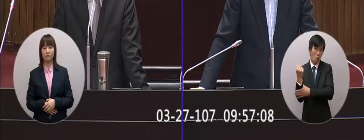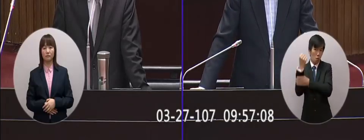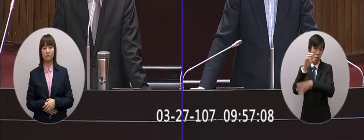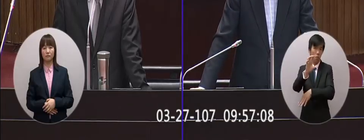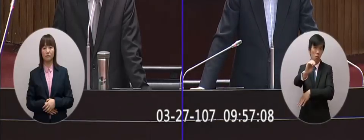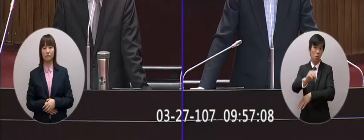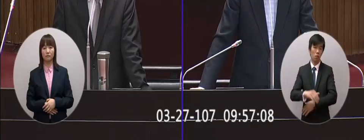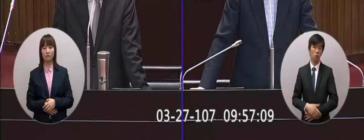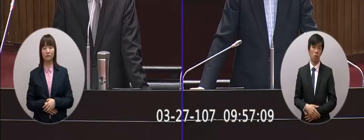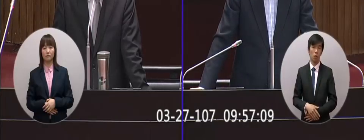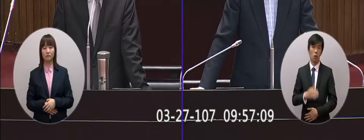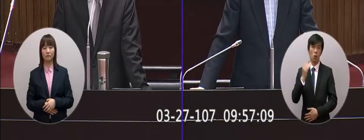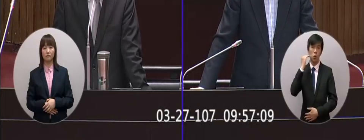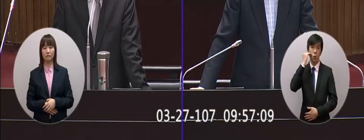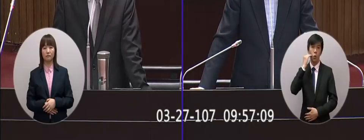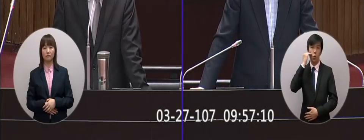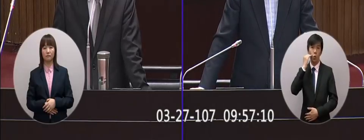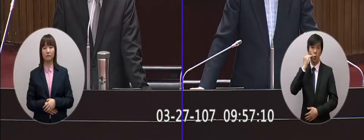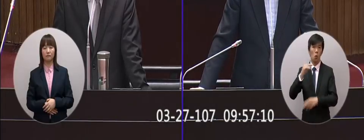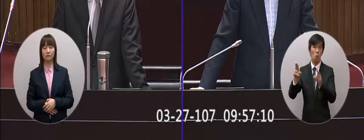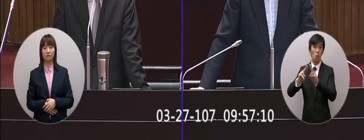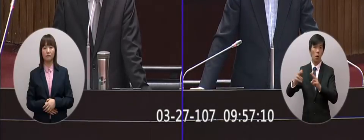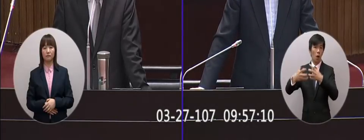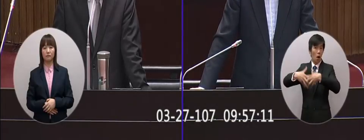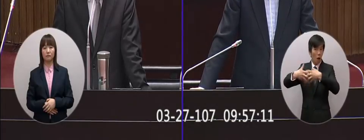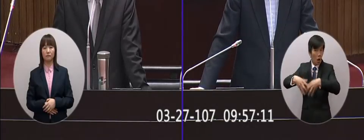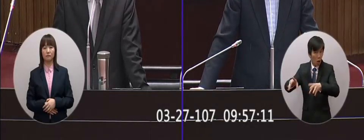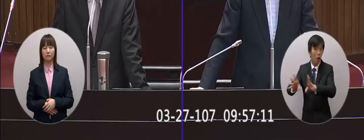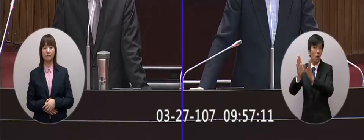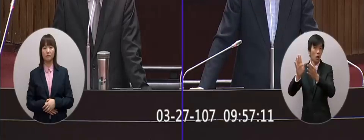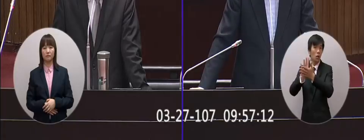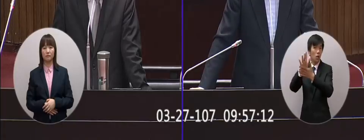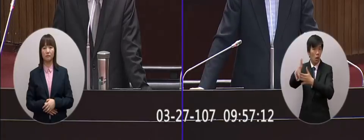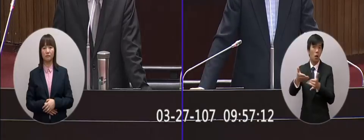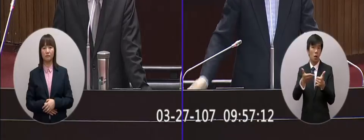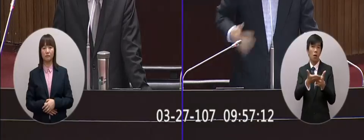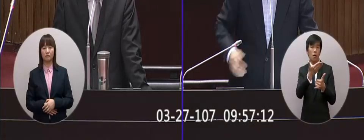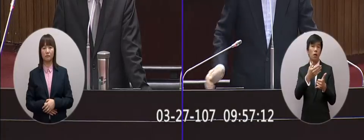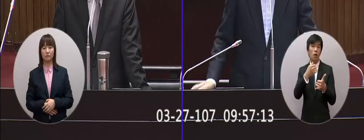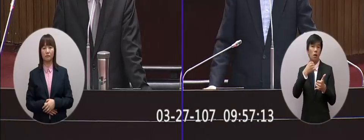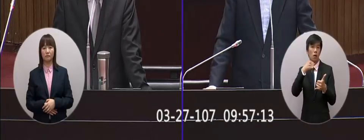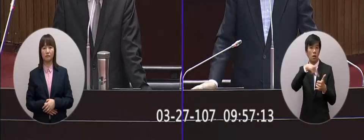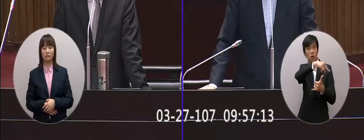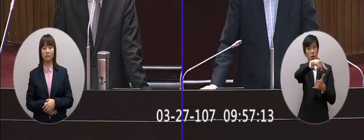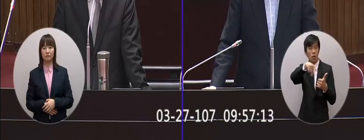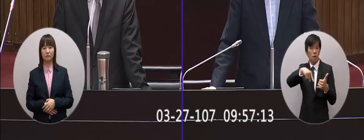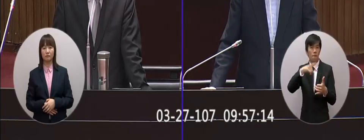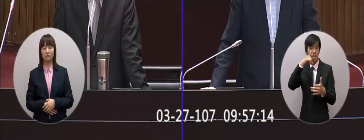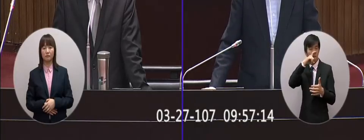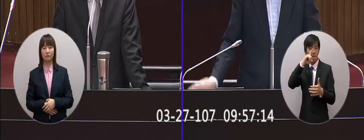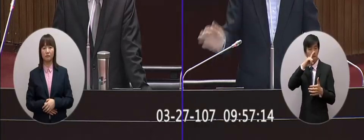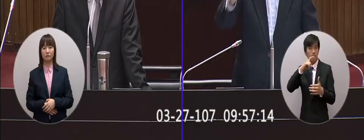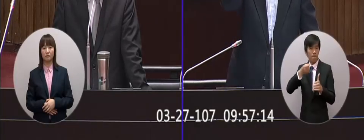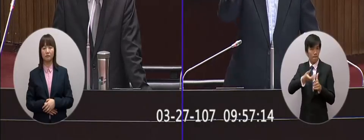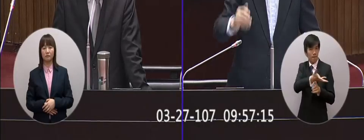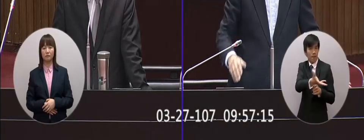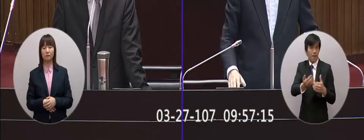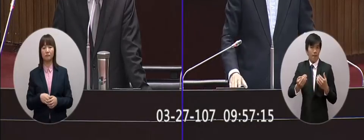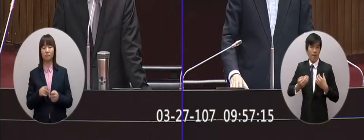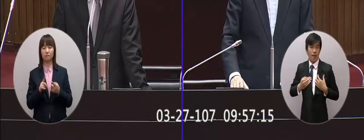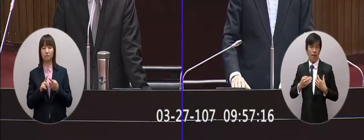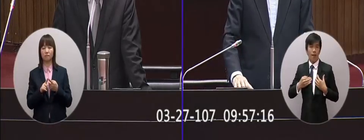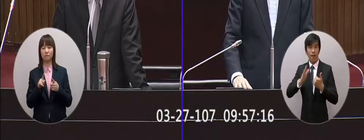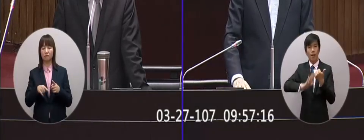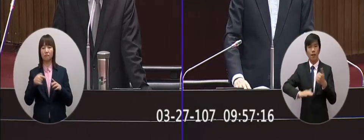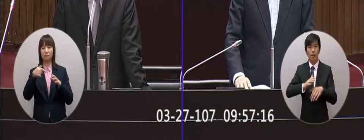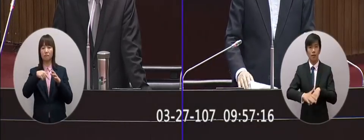后，就会污染整个北台湾，我们将近1000万人民的肺，你支持还是不支持？ 是因